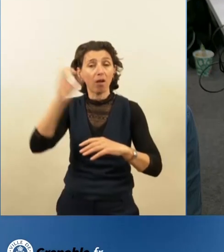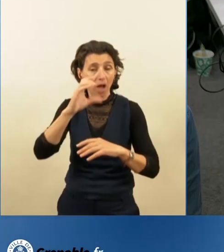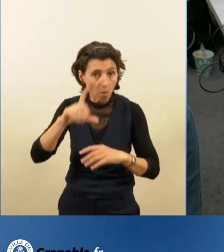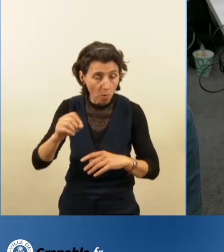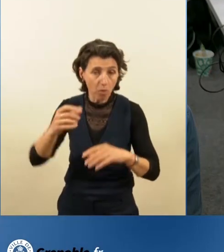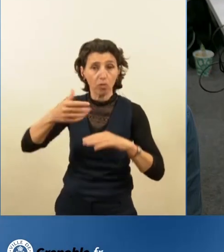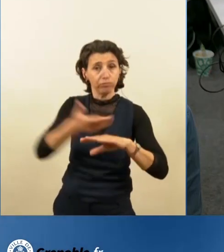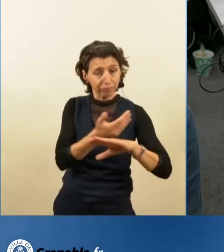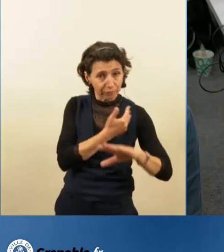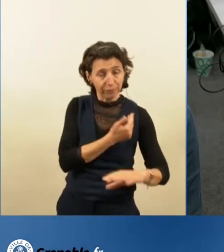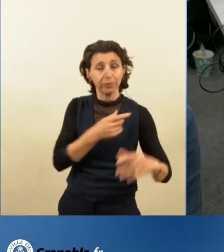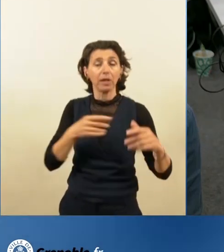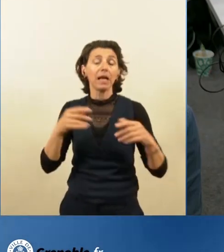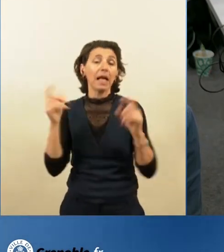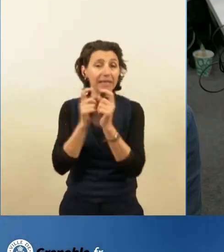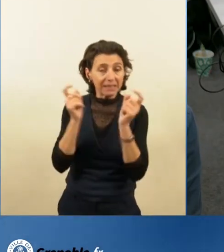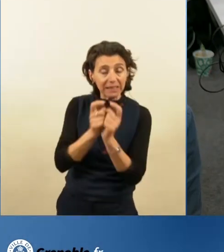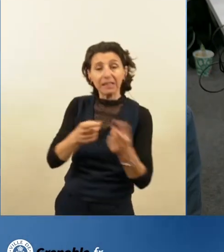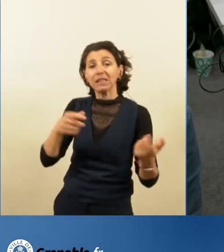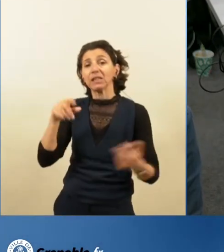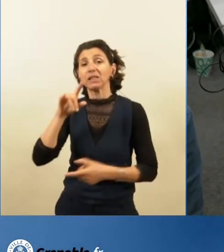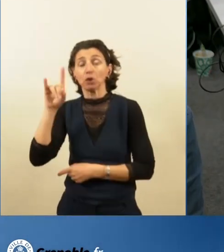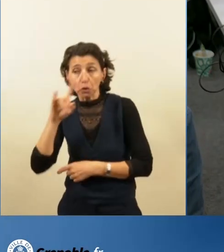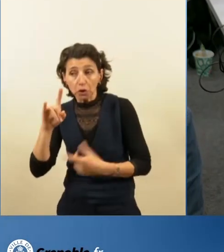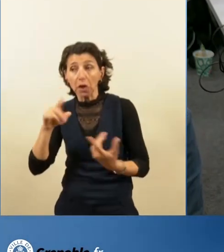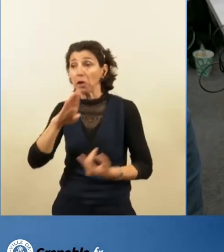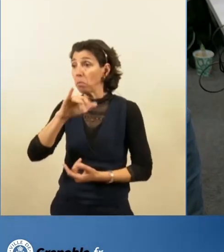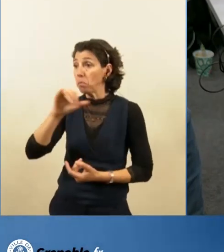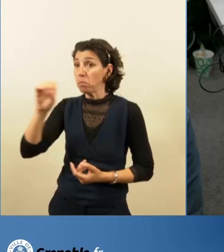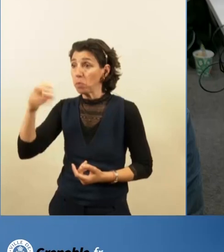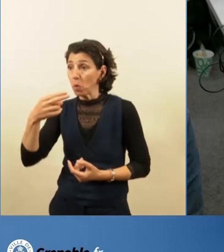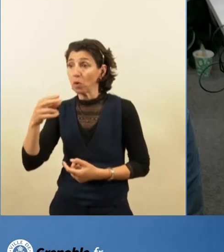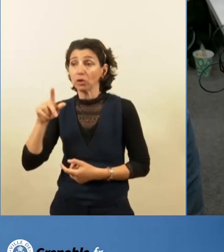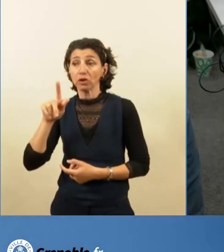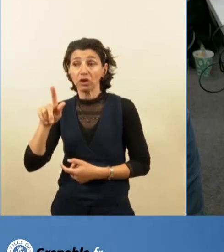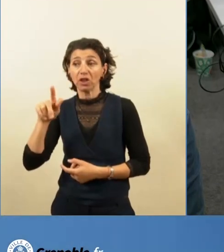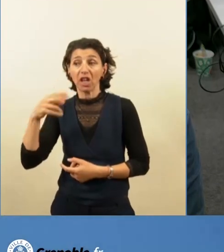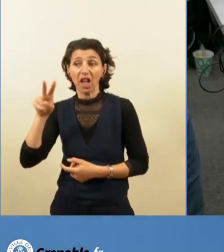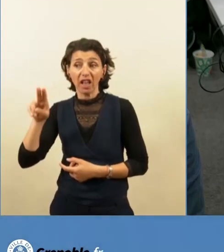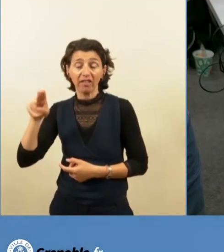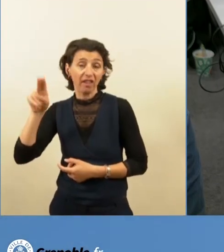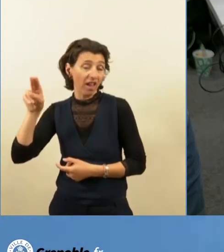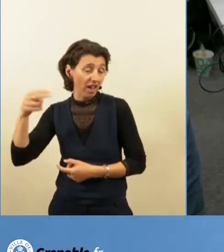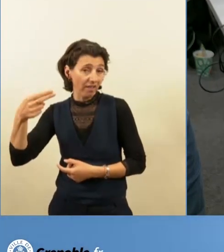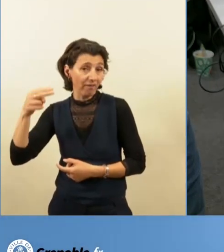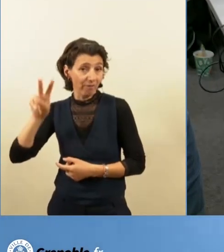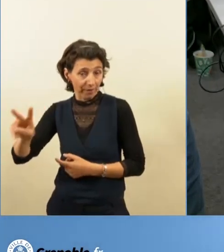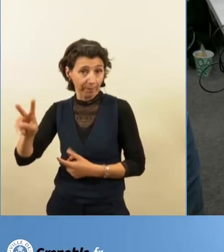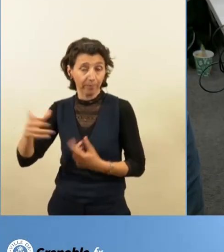aussi le bio GNV bien qu'il semble à ce stade malheureusement exclu de la proposition du règlement CO2 de la Commission européenne